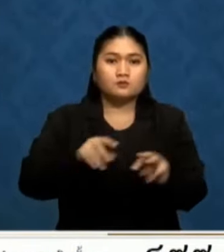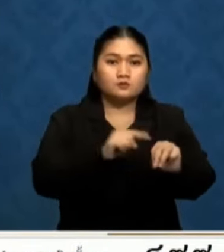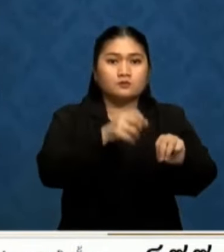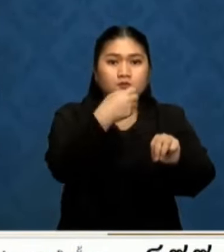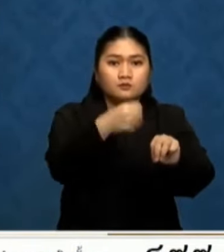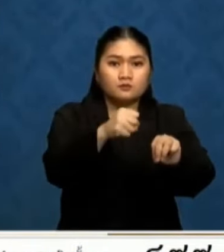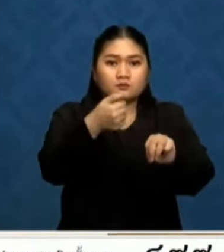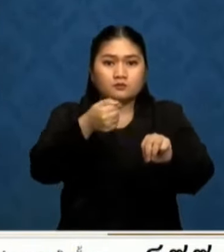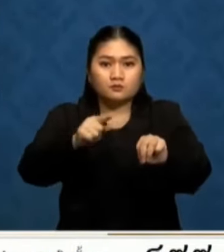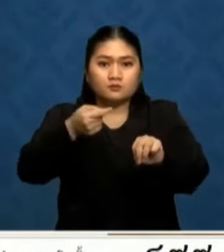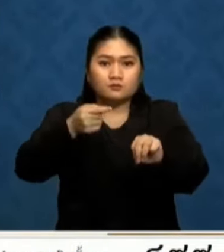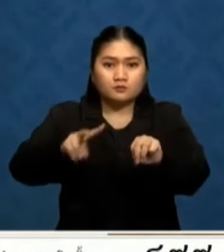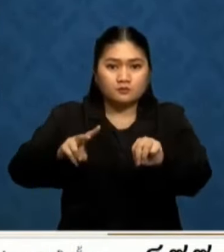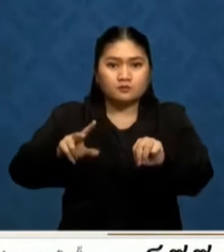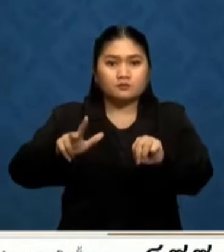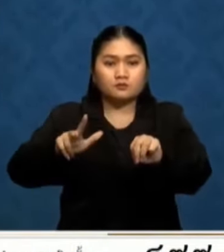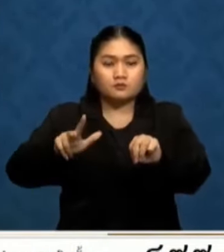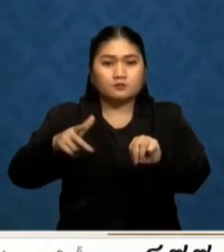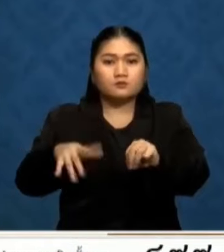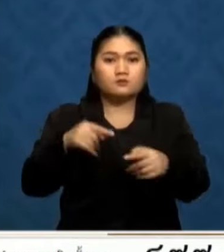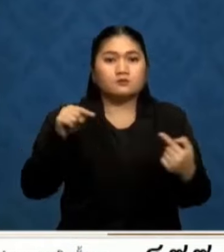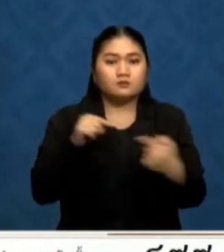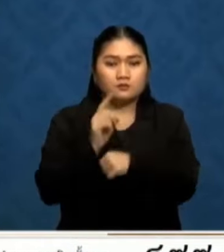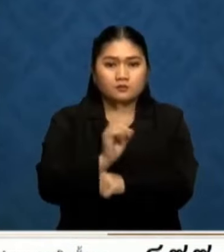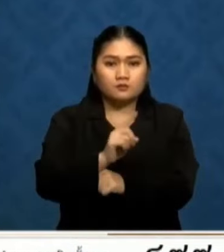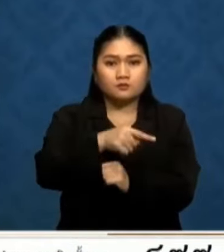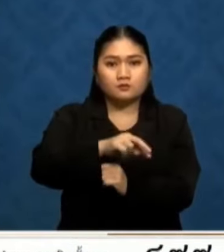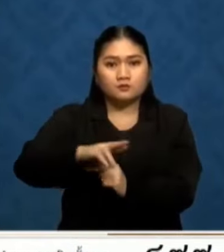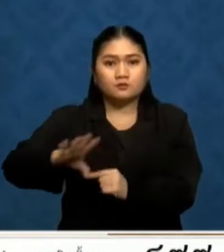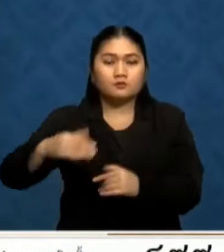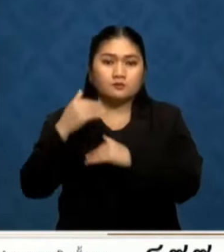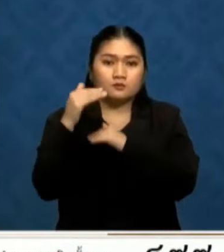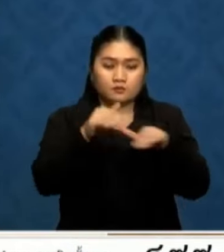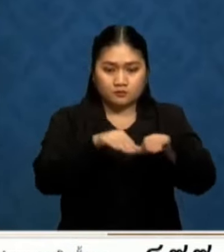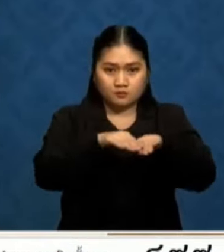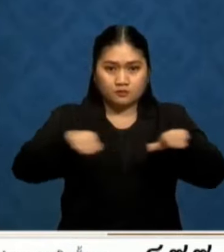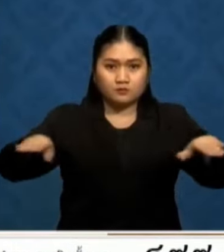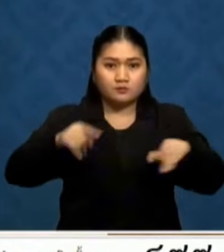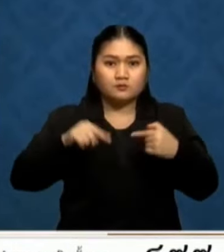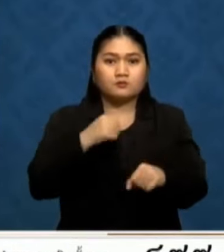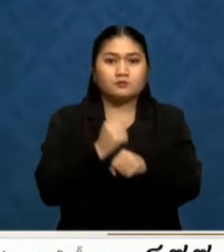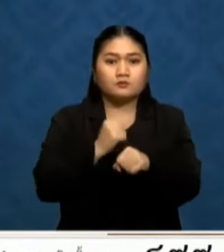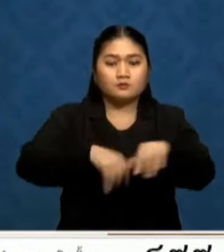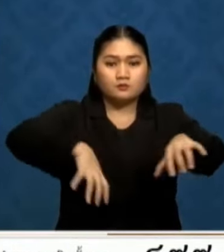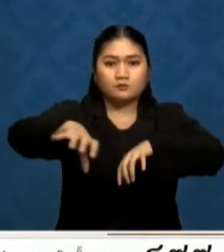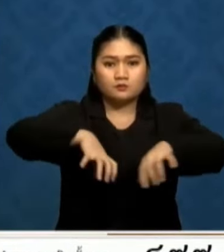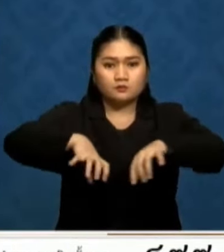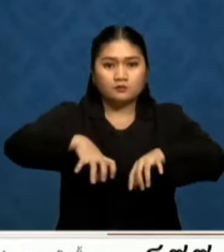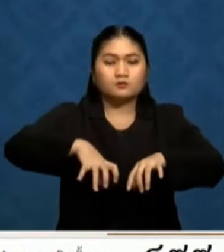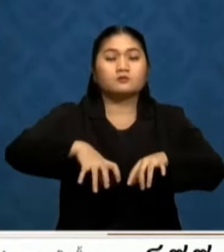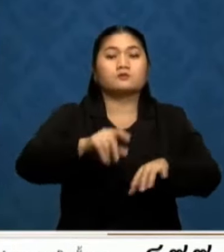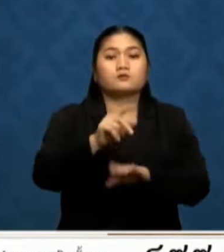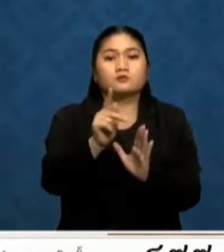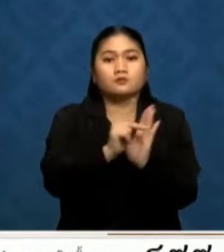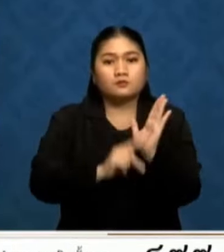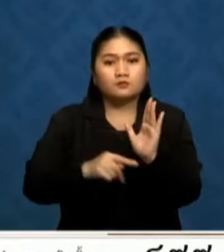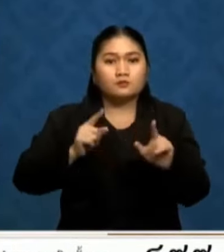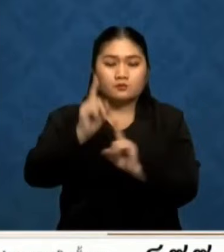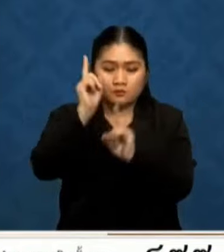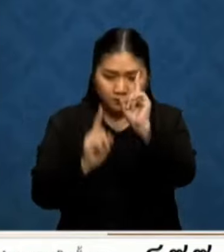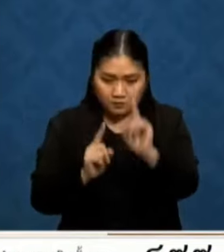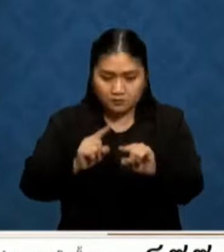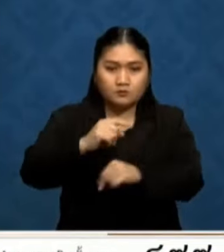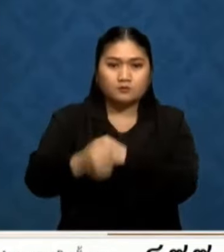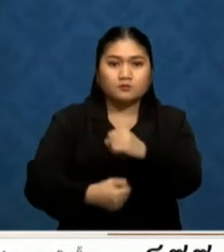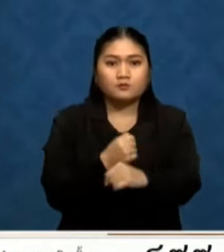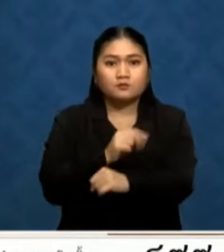บ เป้าตรสิบternและมาตรสิบ 3ประกอบกับพระชบัญยัตหละเกรณacs การจัดทำรางกฎหมายและประเมือนผลสําฤริของกฎหมาย